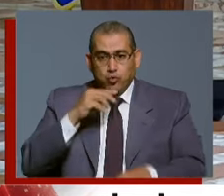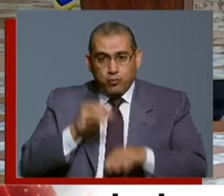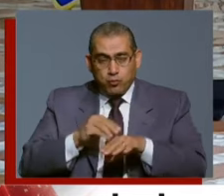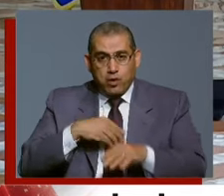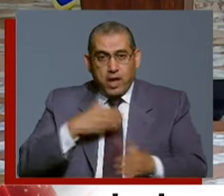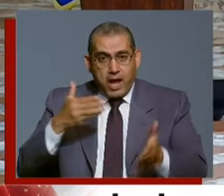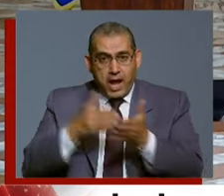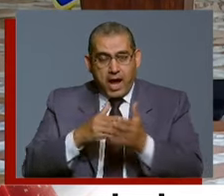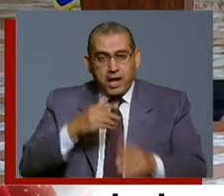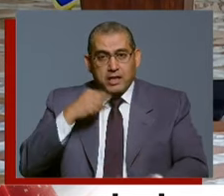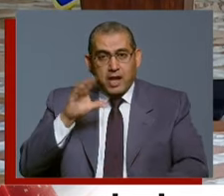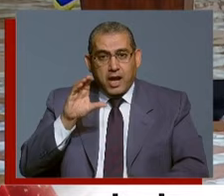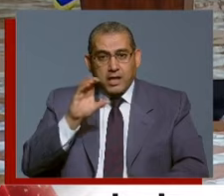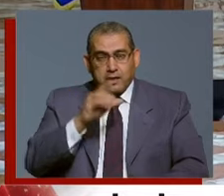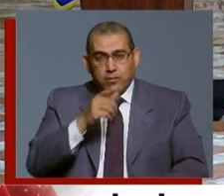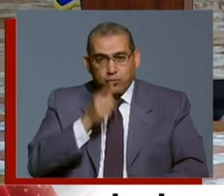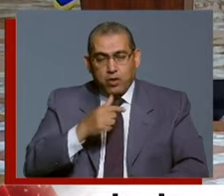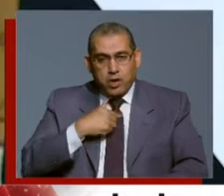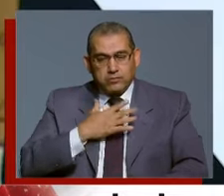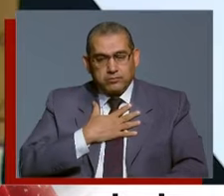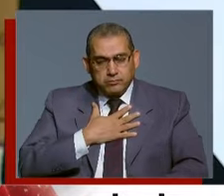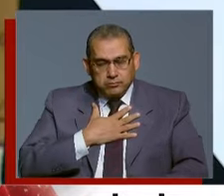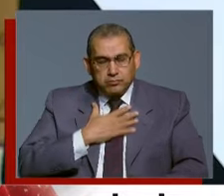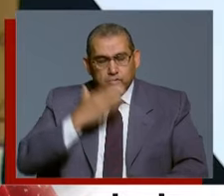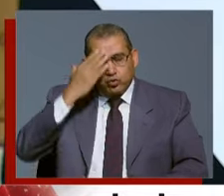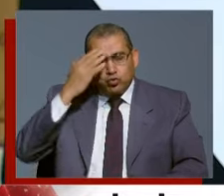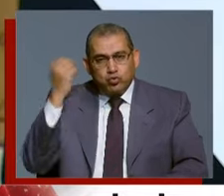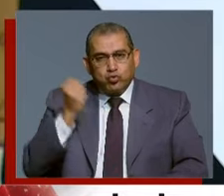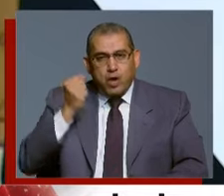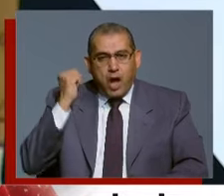أن أعرب عن خالص شكري